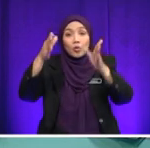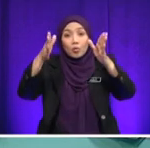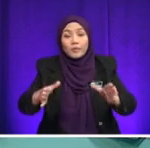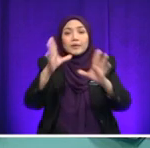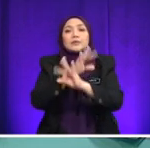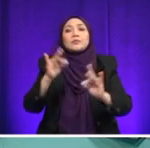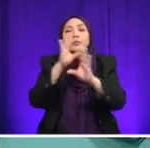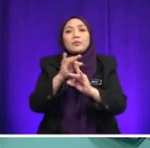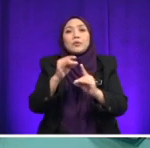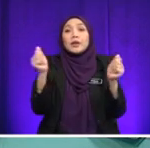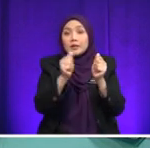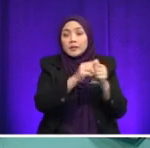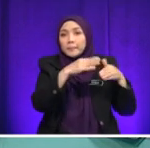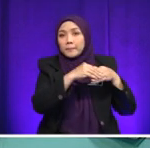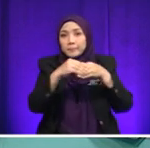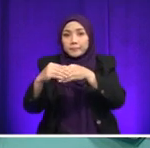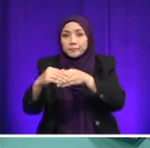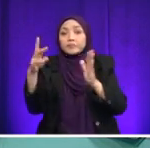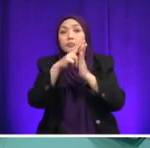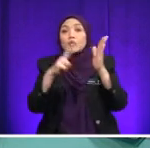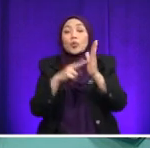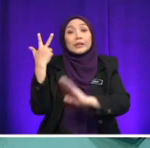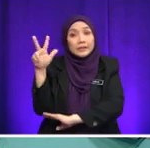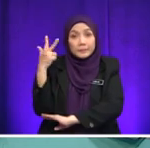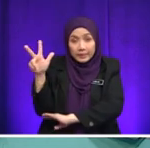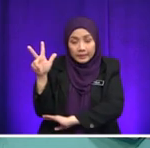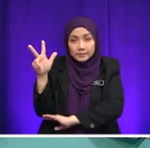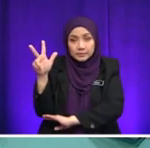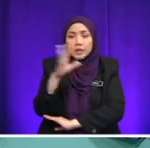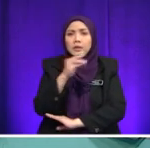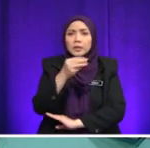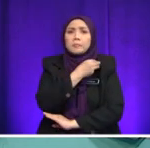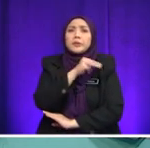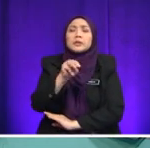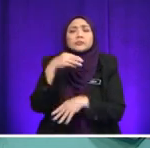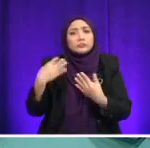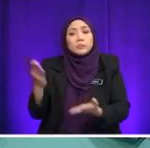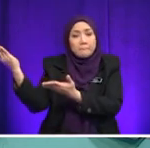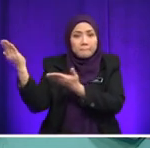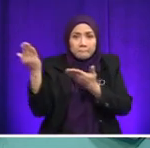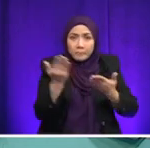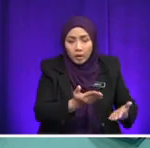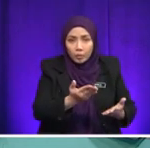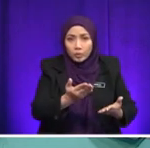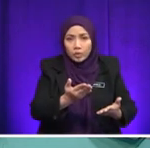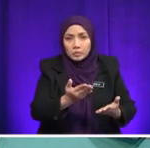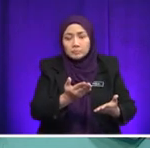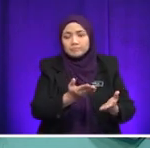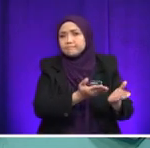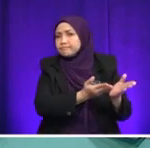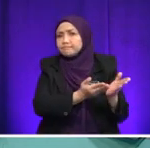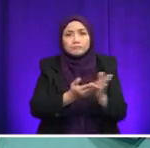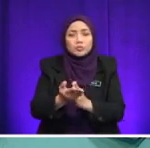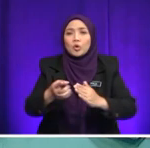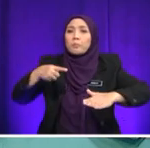dengan pimpinan anggota rukun 13 Jadi mereka telah membawa tindakan pembunuhan sedangkan